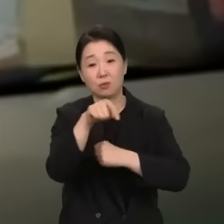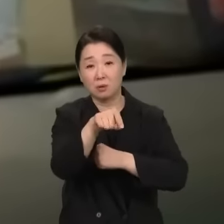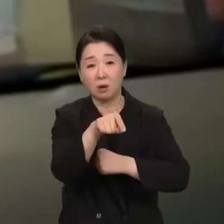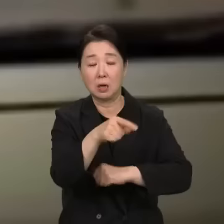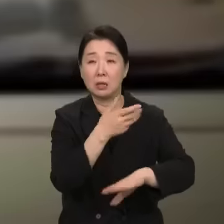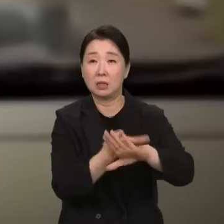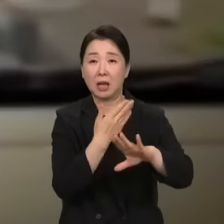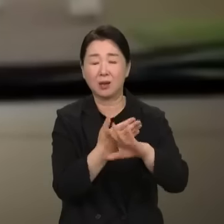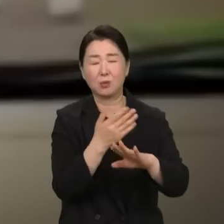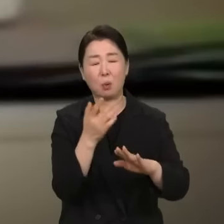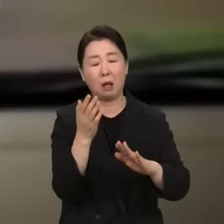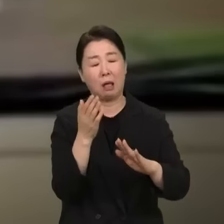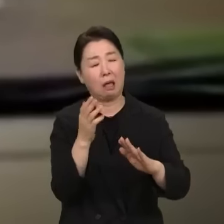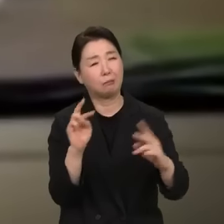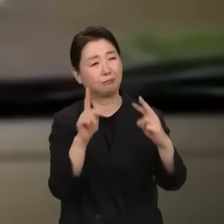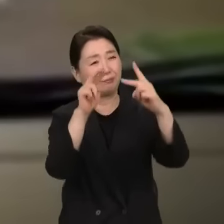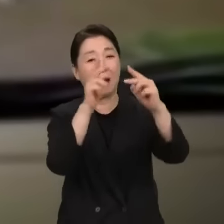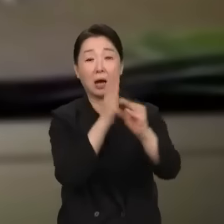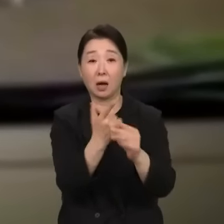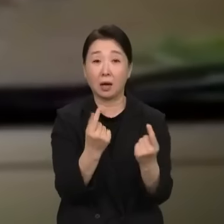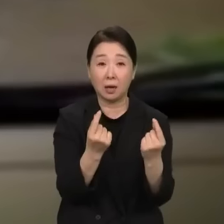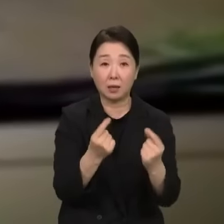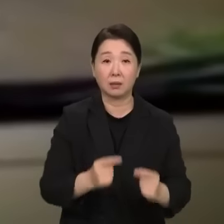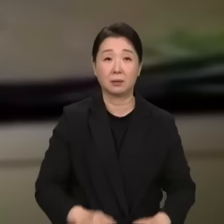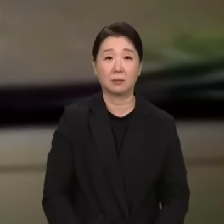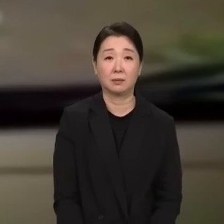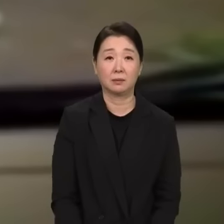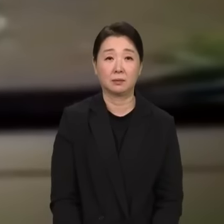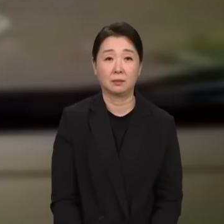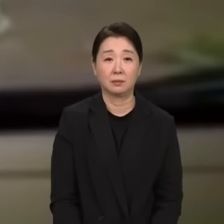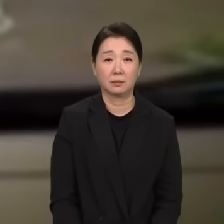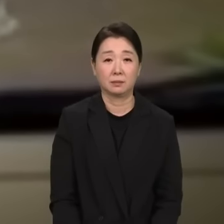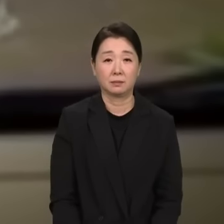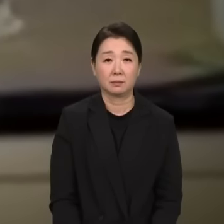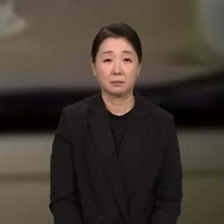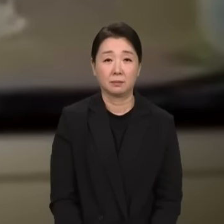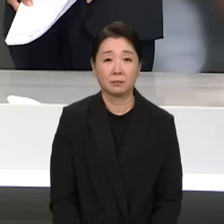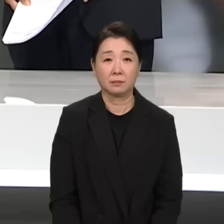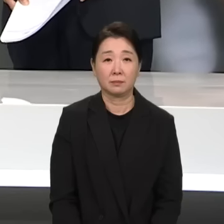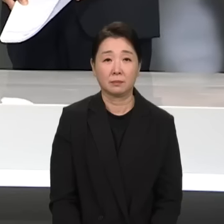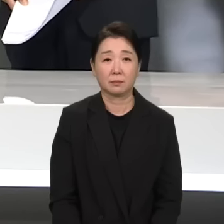다른 공방의 소재가 되고 있습니다. JTBC 하혜빈입니다.